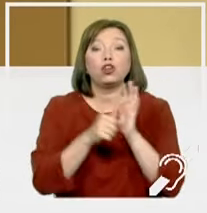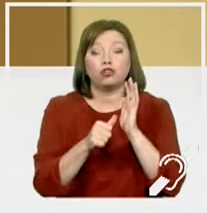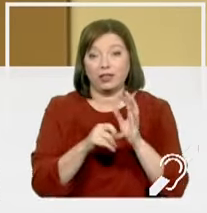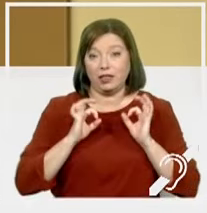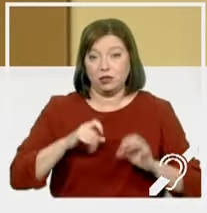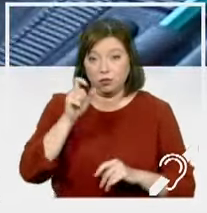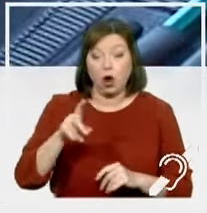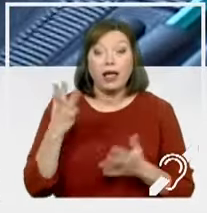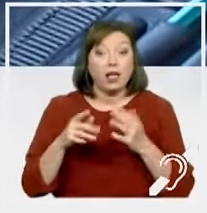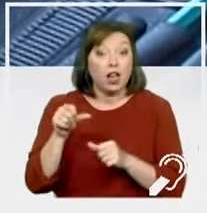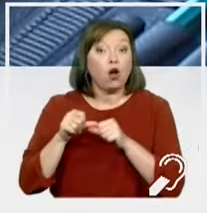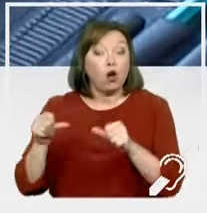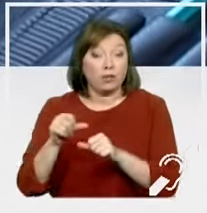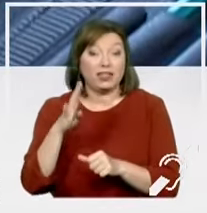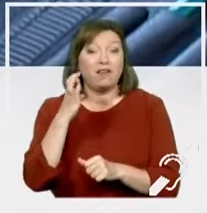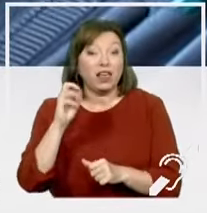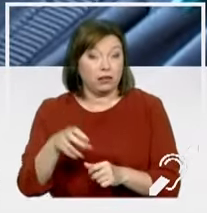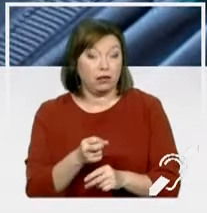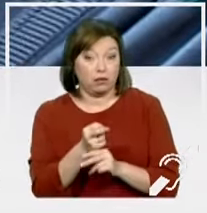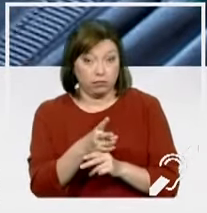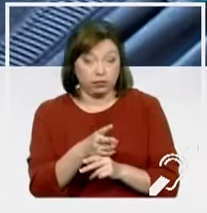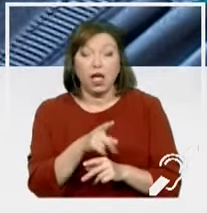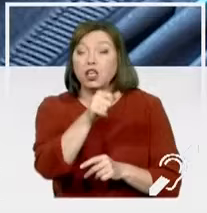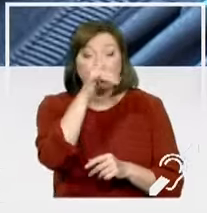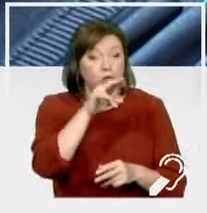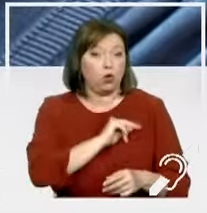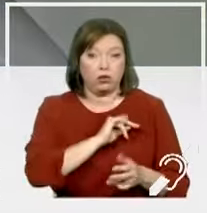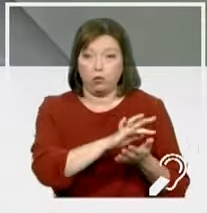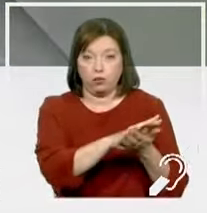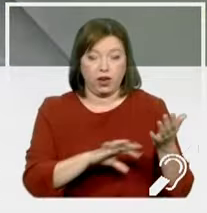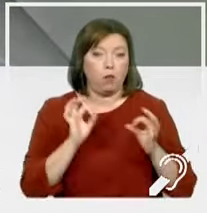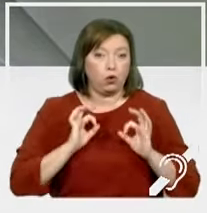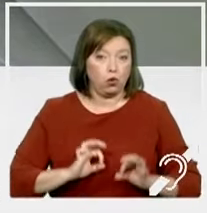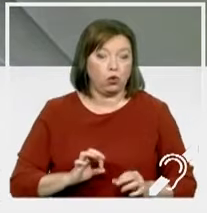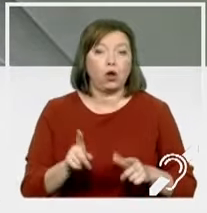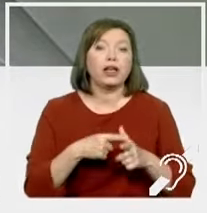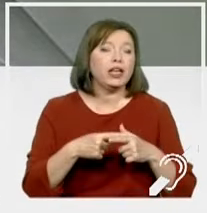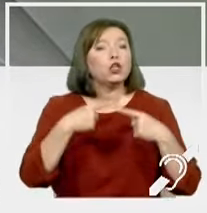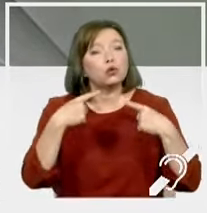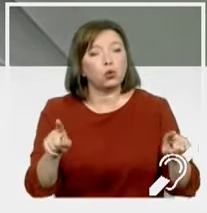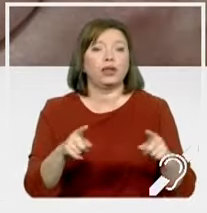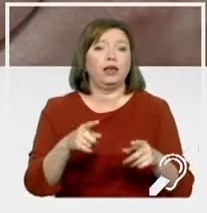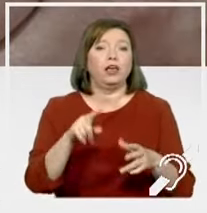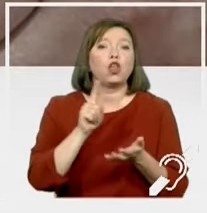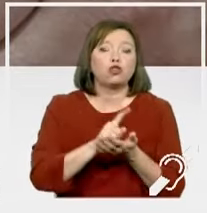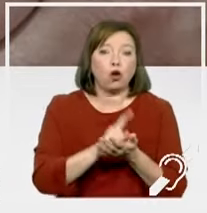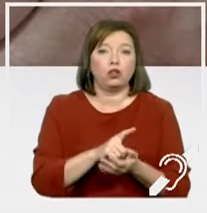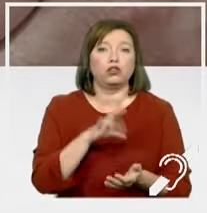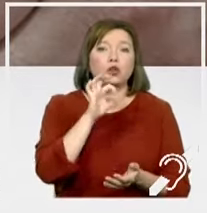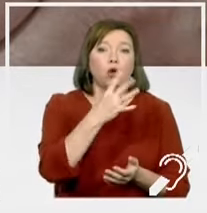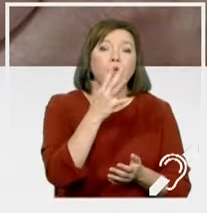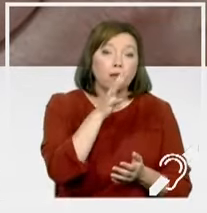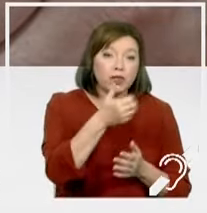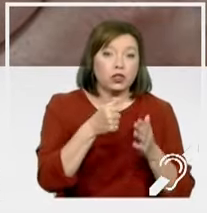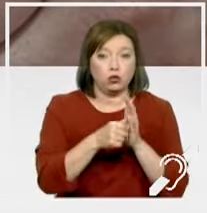care vor fi respinși de Comisia de Evaluare Externă nu vor mai putea activa în această calitate sau în alte funcții de demnitate publică între 5 și